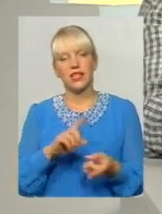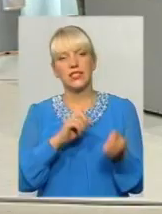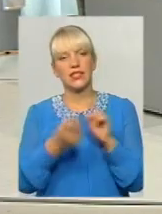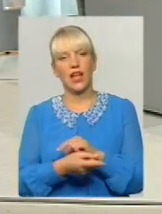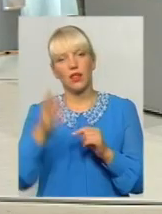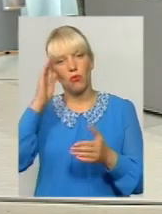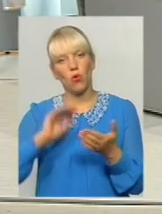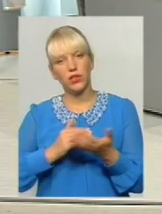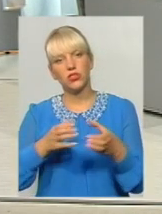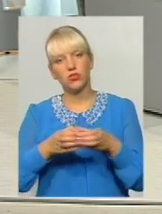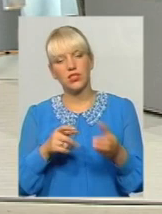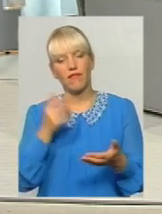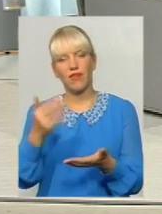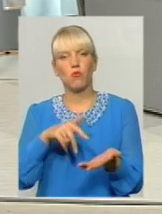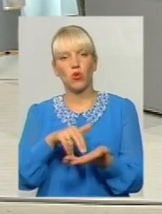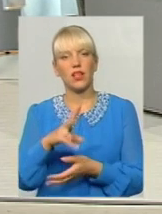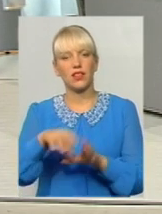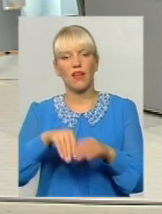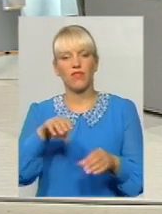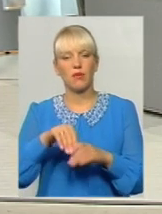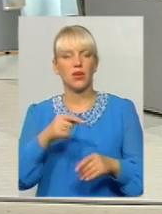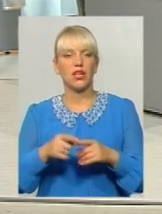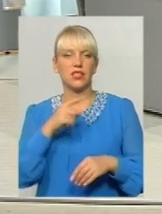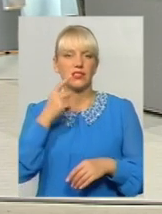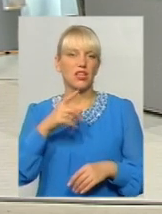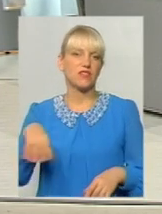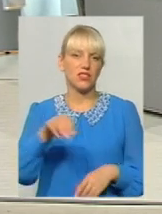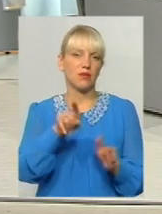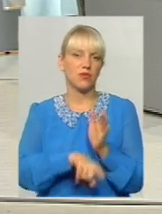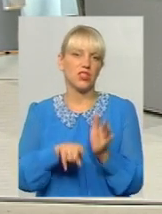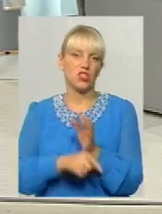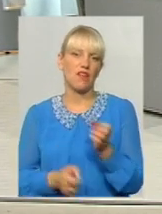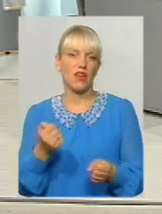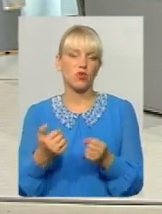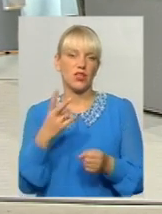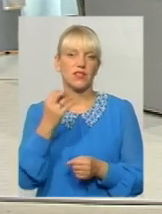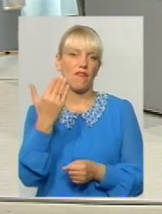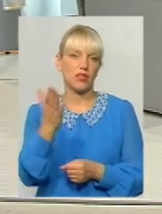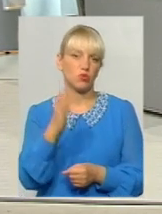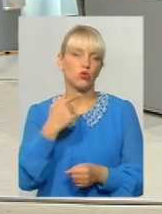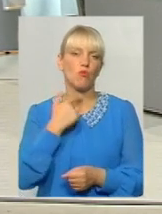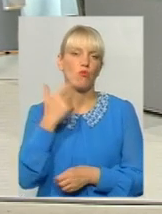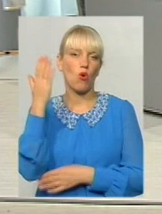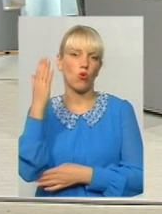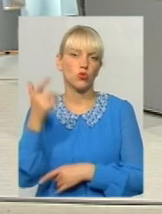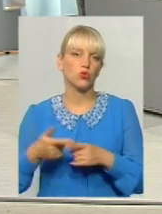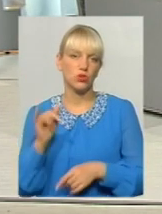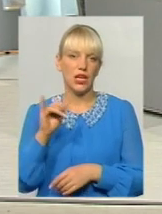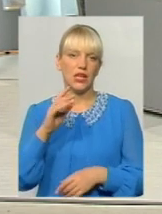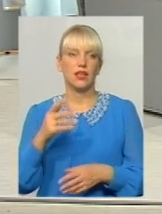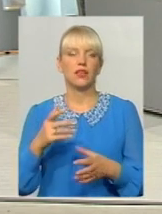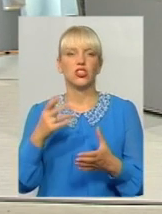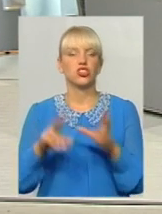ви прийдете на вибори, передвиборчу кампанію, сказати, всім дешеві автомобілі за вас проголосували, бо якщо 3 мільйони, це вже, це, в принципі, партія